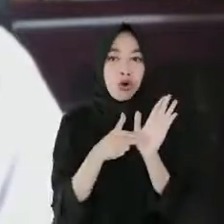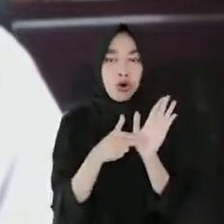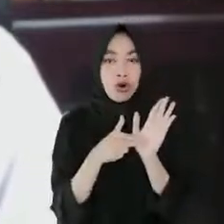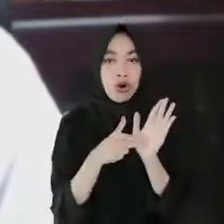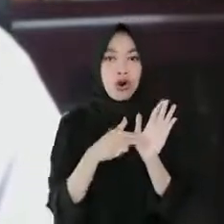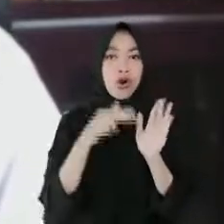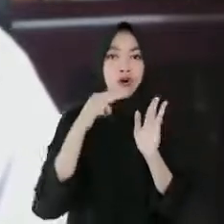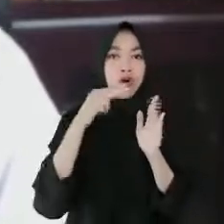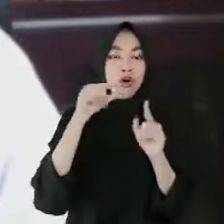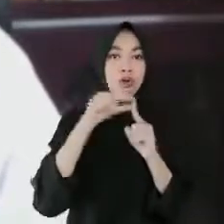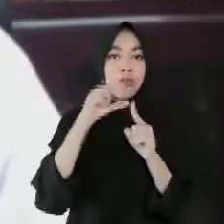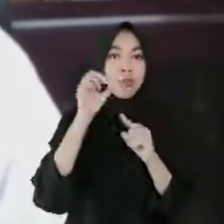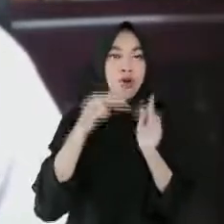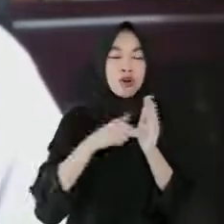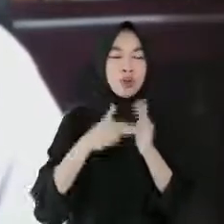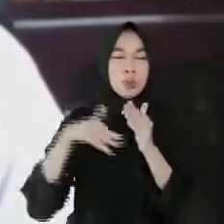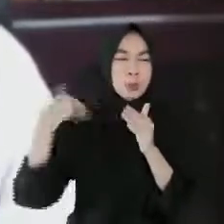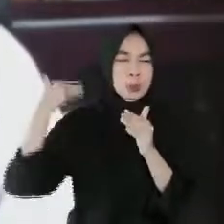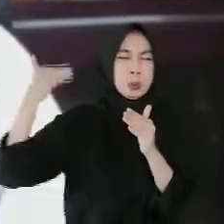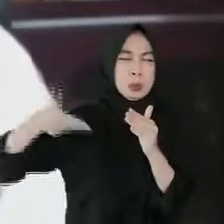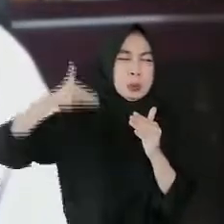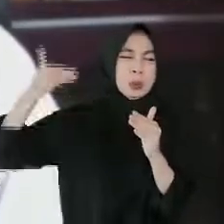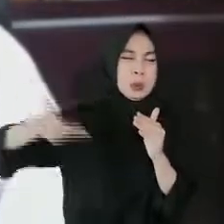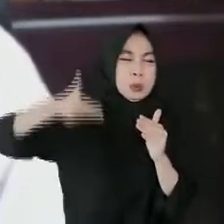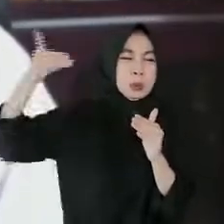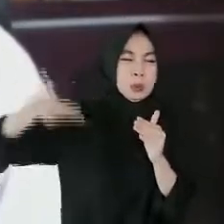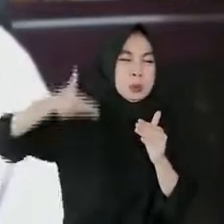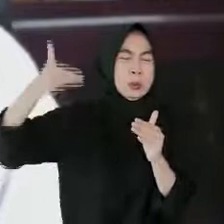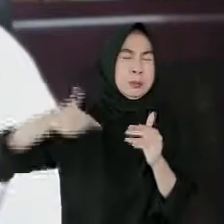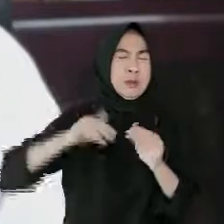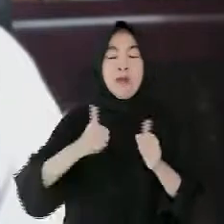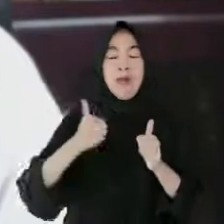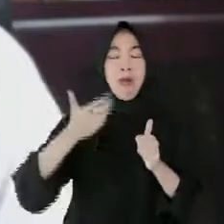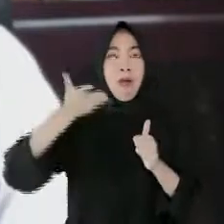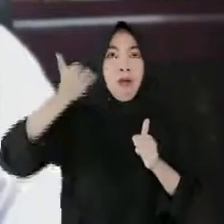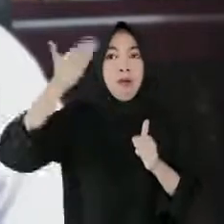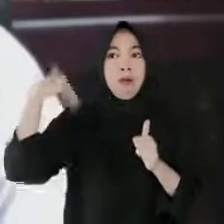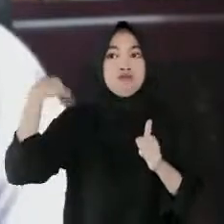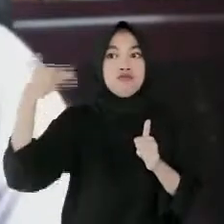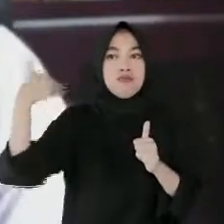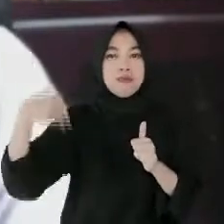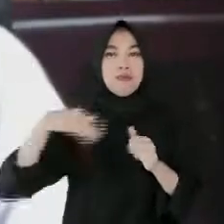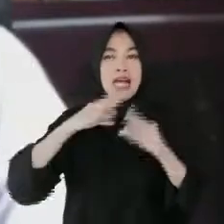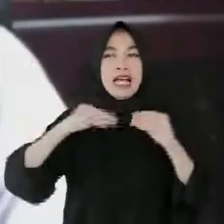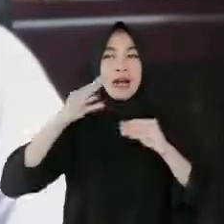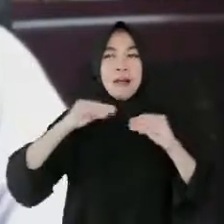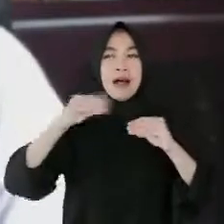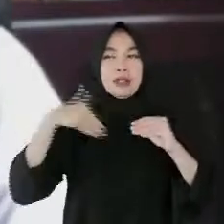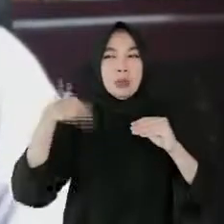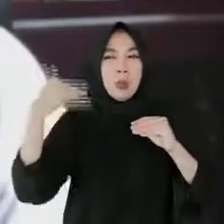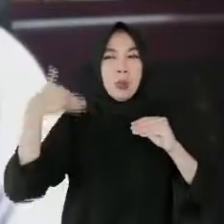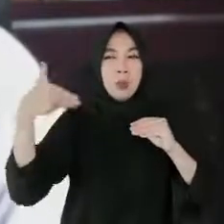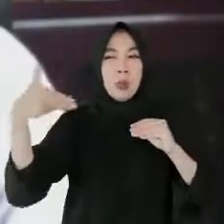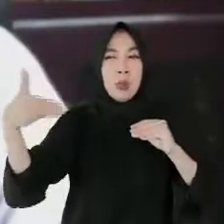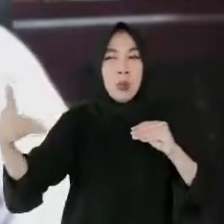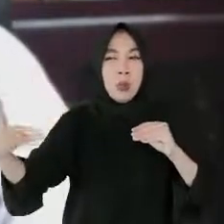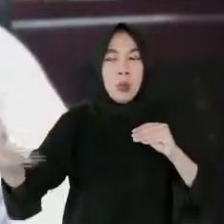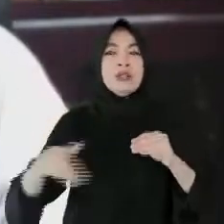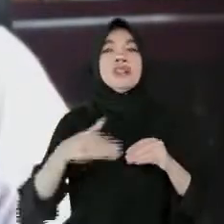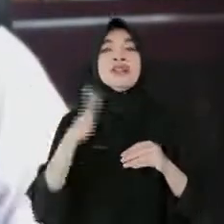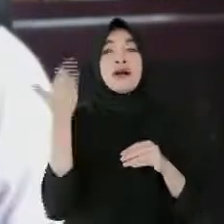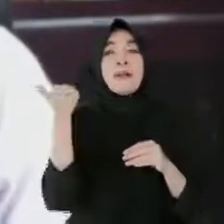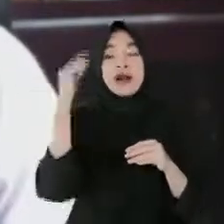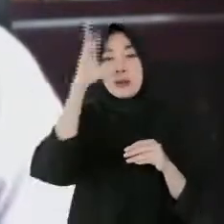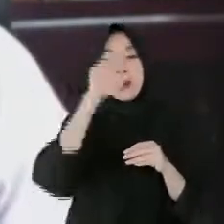persiapannya sesungguhnya sudah panjang tadi pagi Baru saja kami ada rapat hampir tiap hari itu tidak ada rapat tentang pot tadi